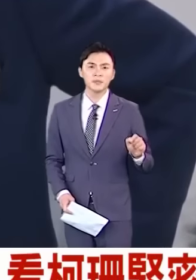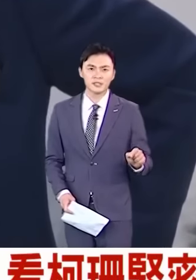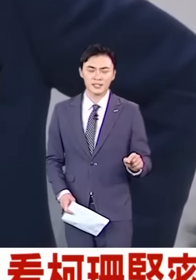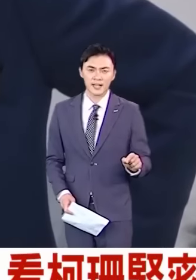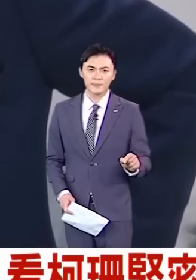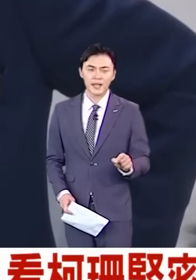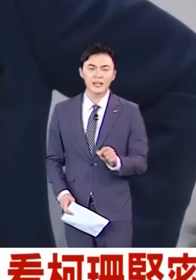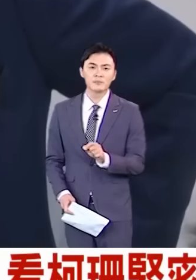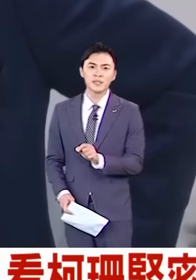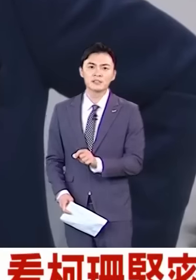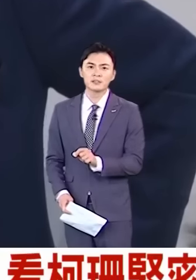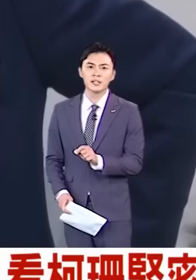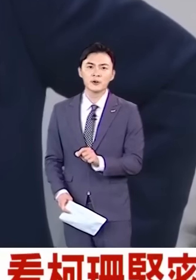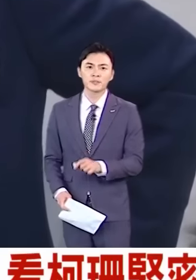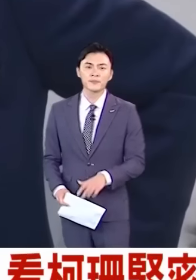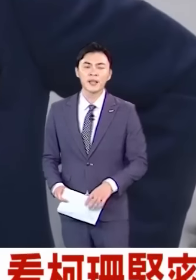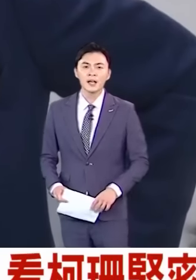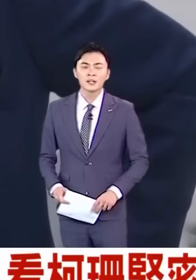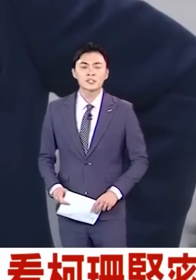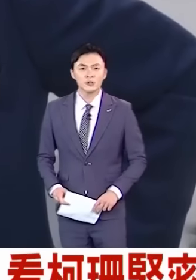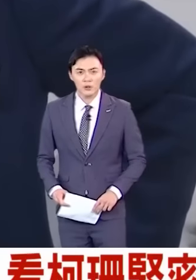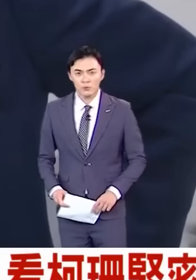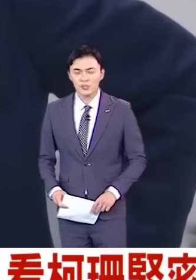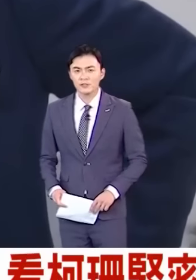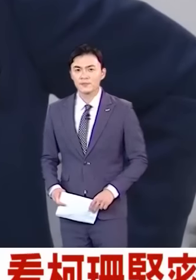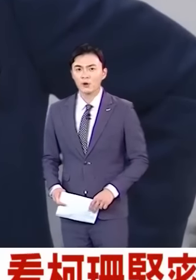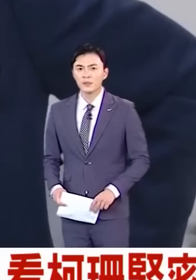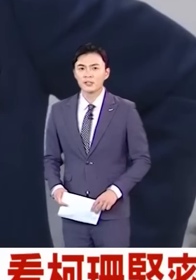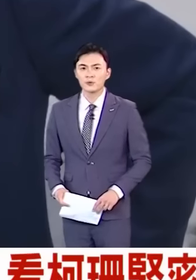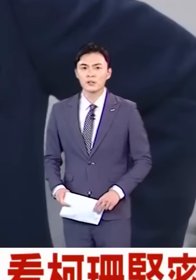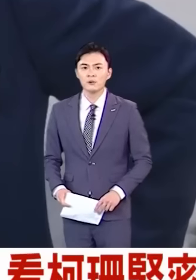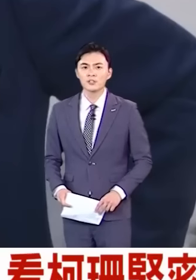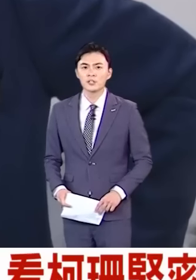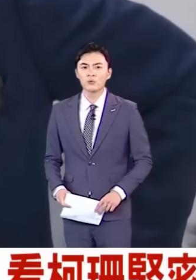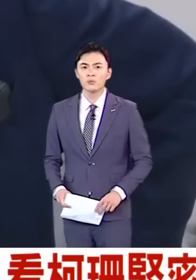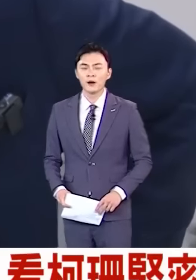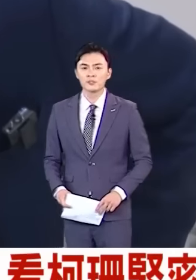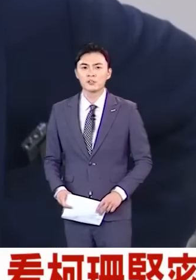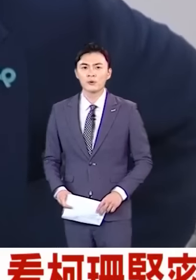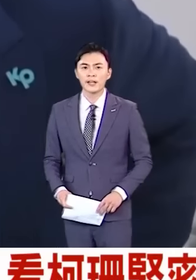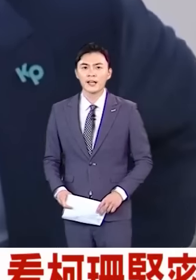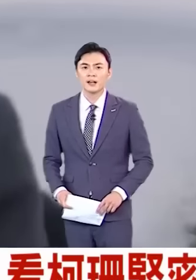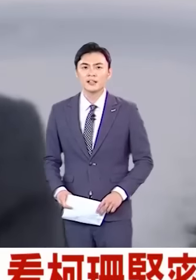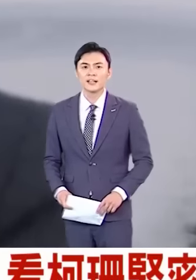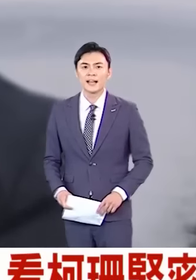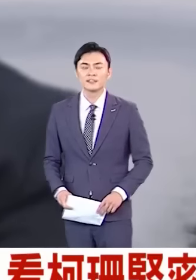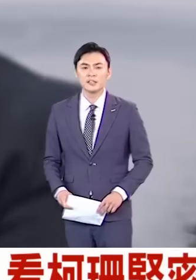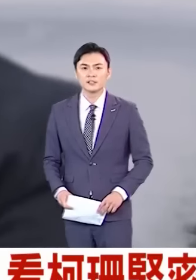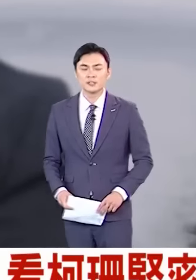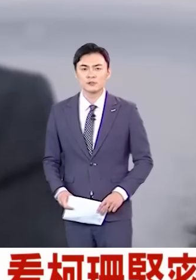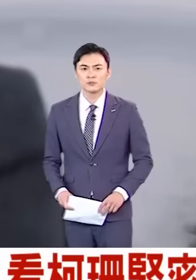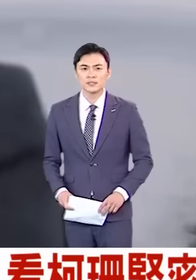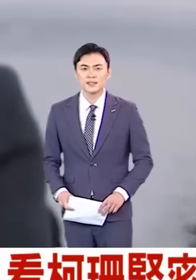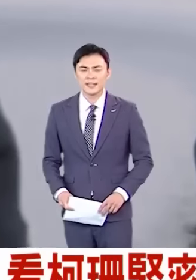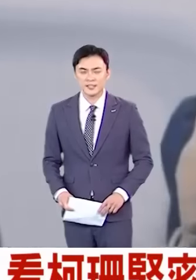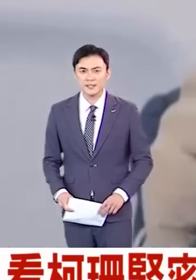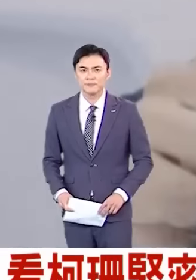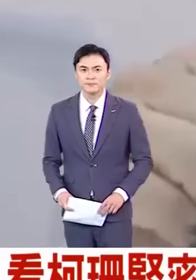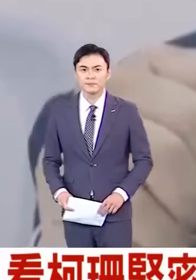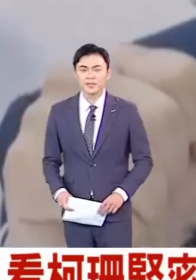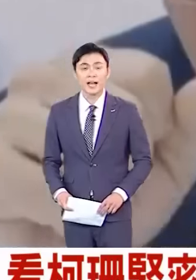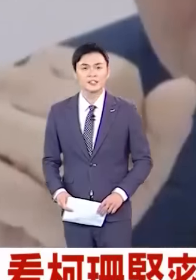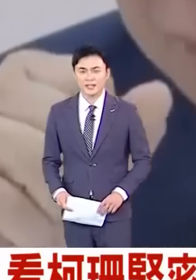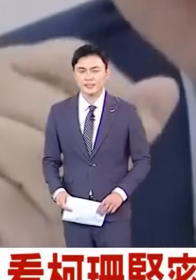是革命情感，还是彼此利用呢？这一段故事，我们得从柯文哲无保释回离开地检署的那一